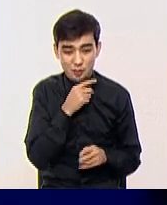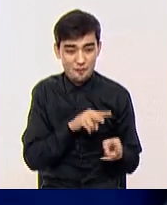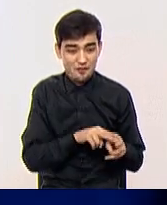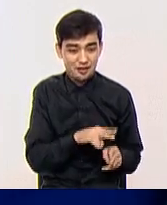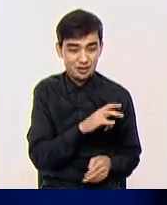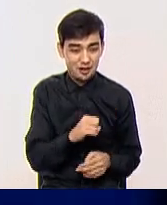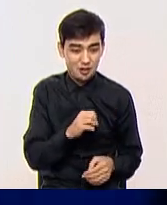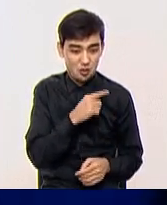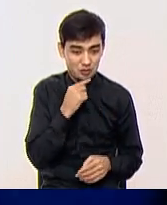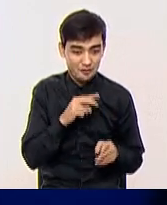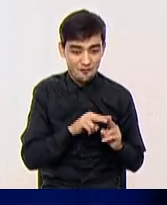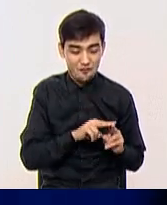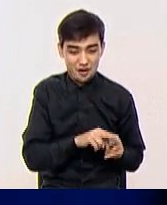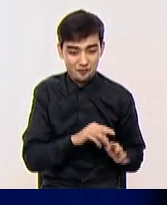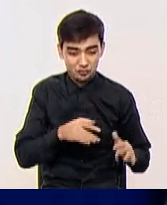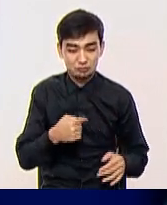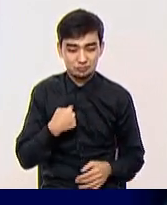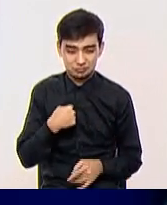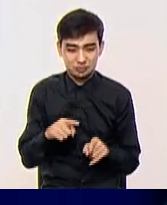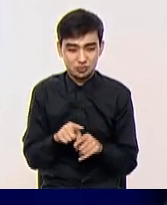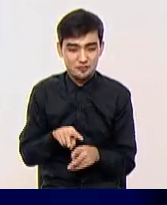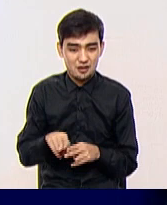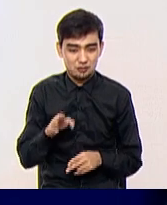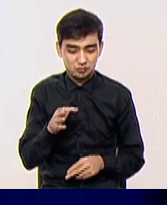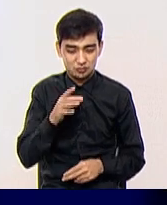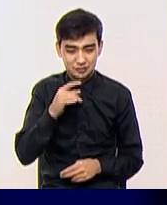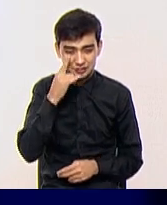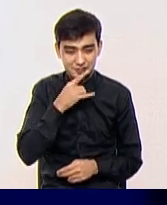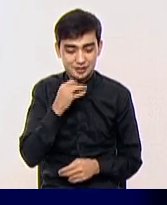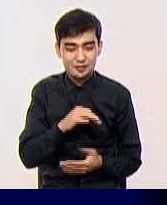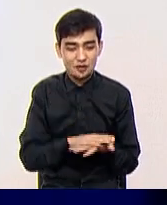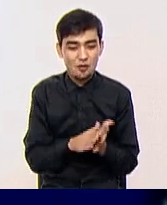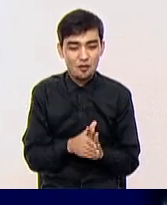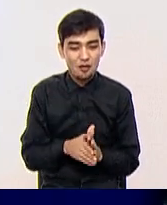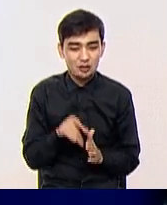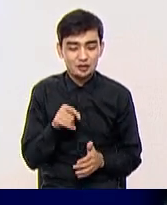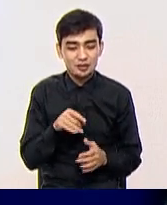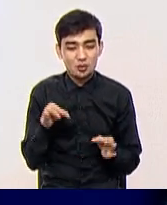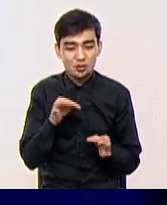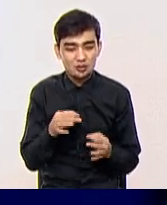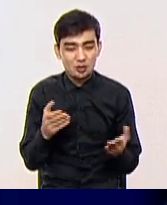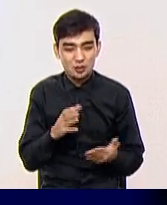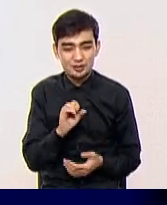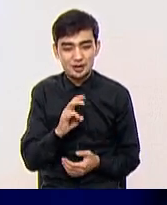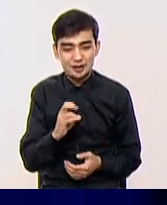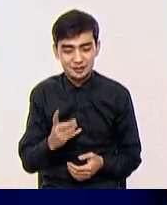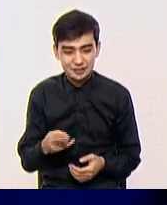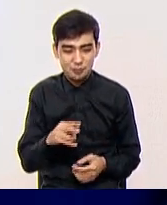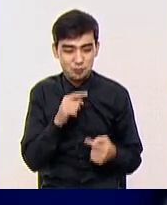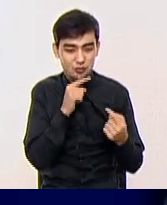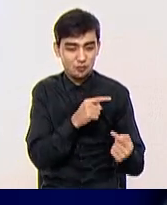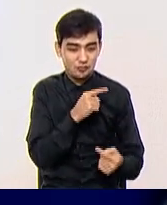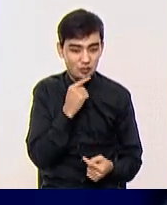на россию будет влиять в любом случае на нас здесь договоренность скорее всего в той части что введенные санкции против россии